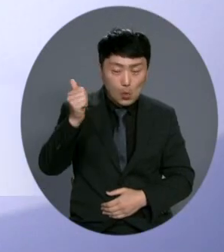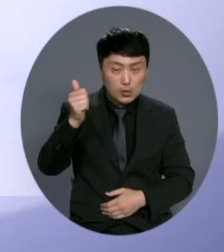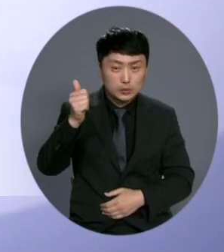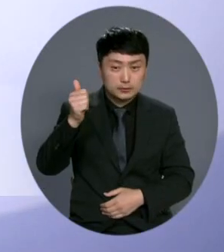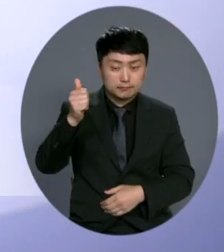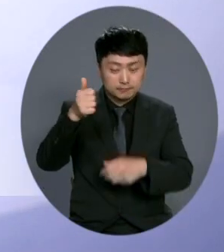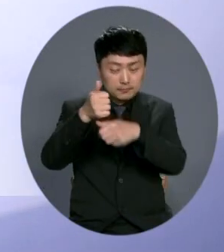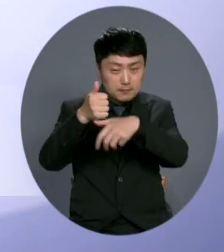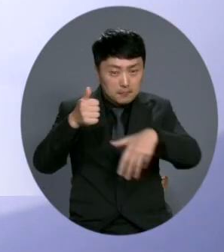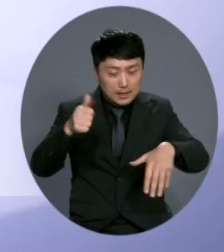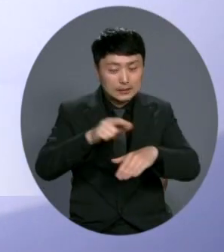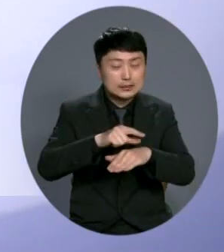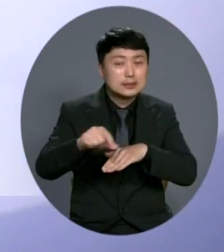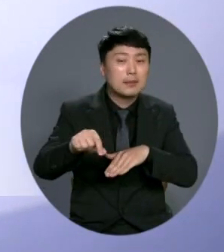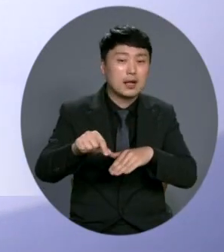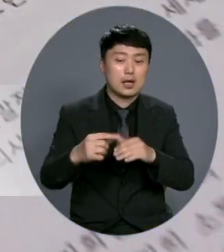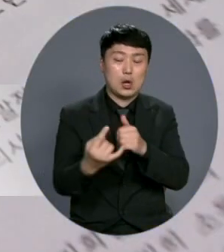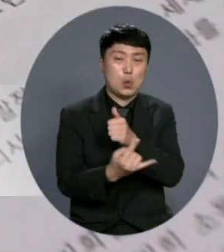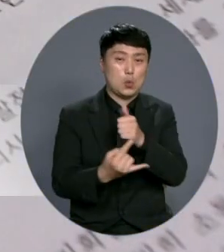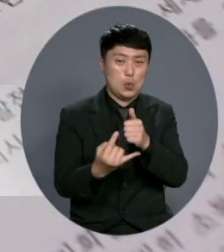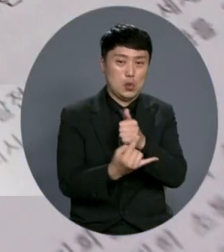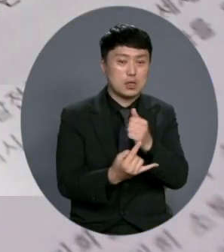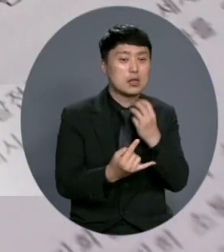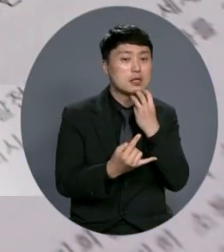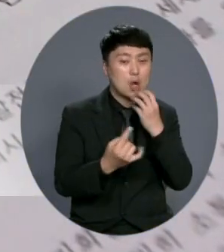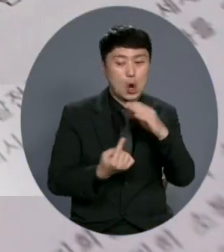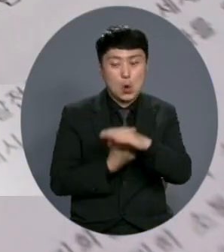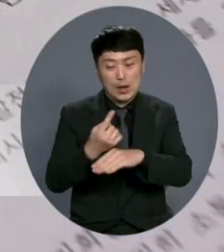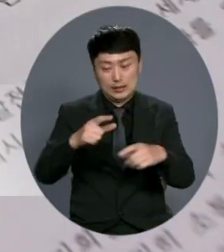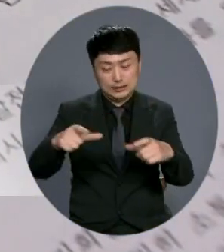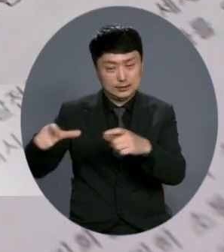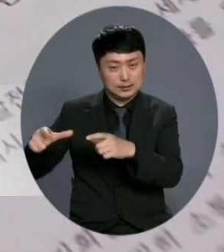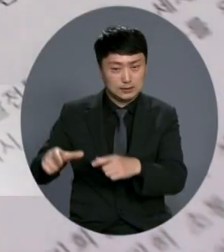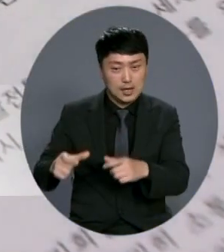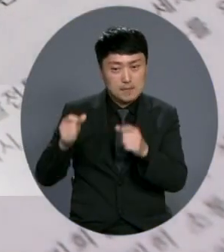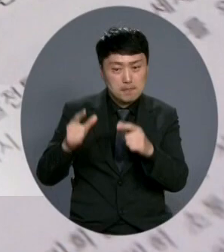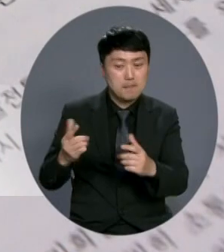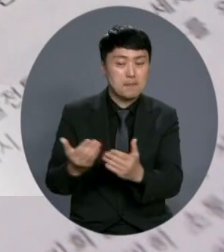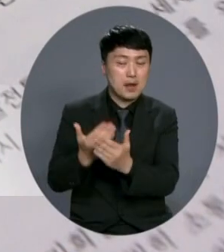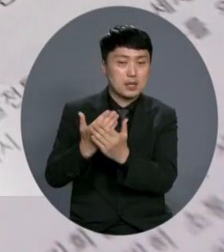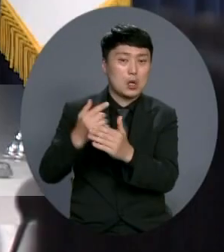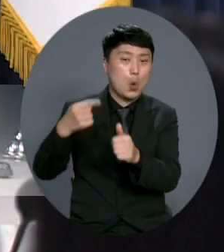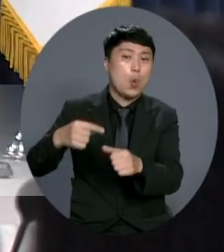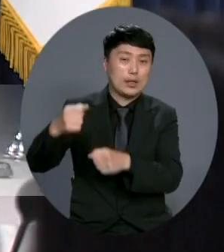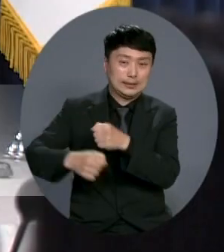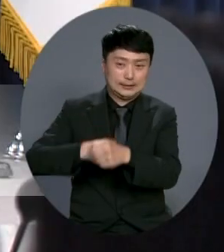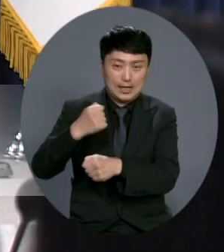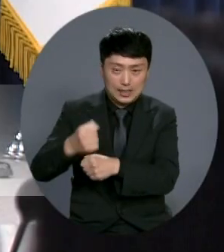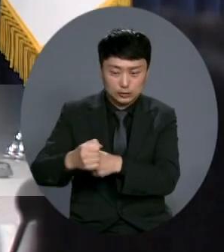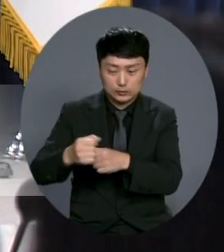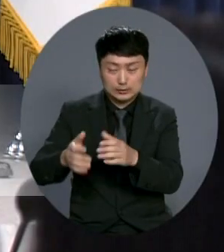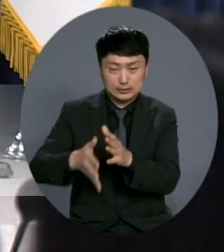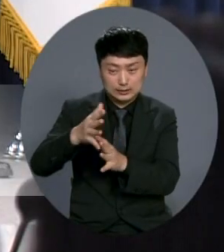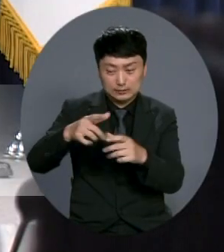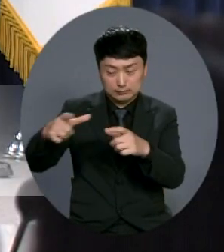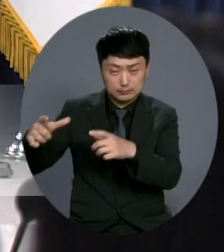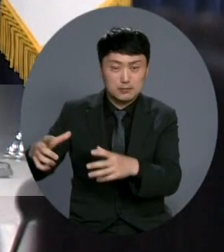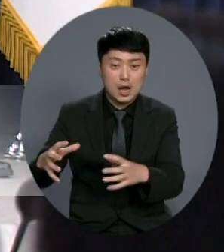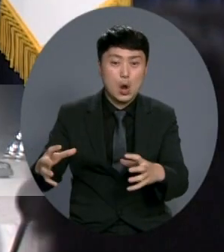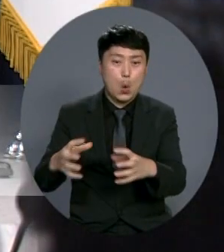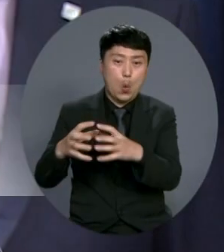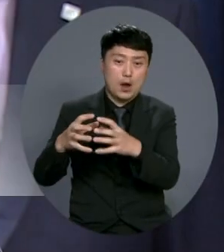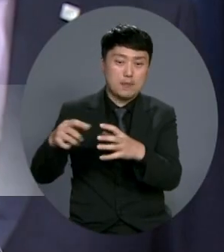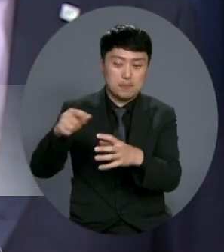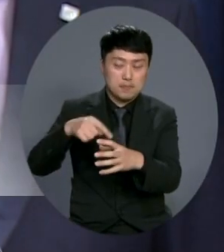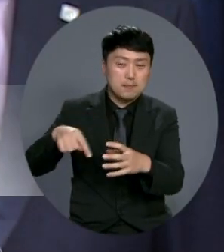지방시대 위원회는 어제 수도권 이외 각 지역을 기회 발전 교육자 도심 융합 문화특구 등 4대